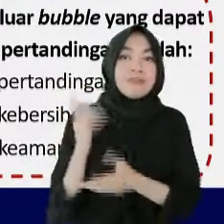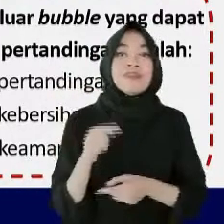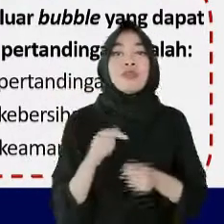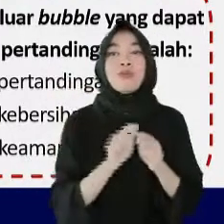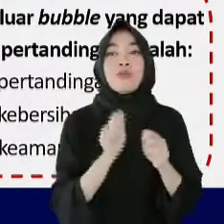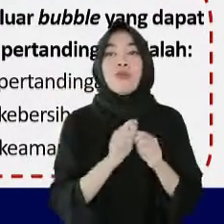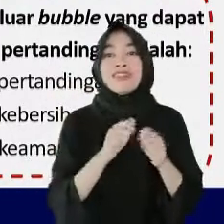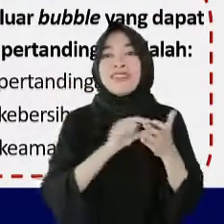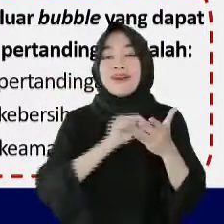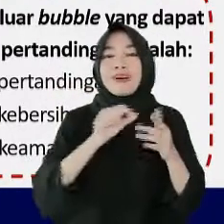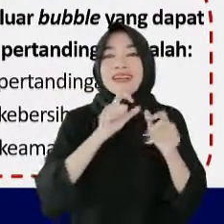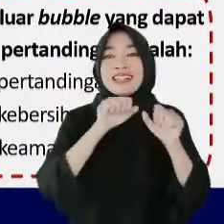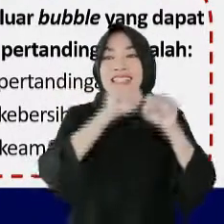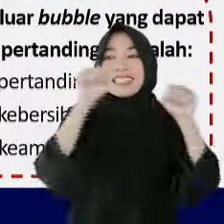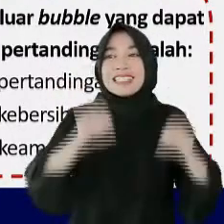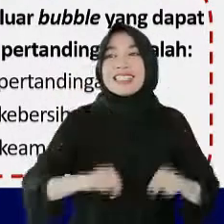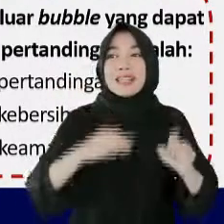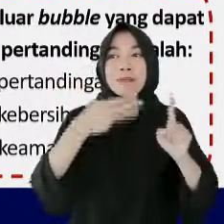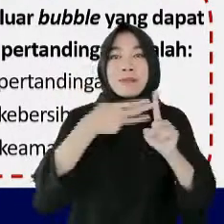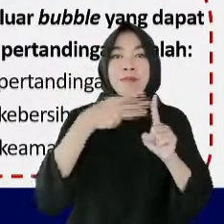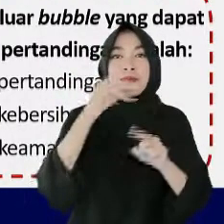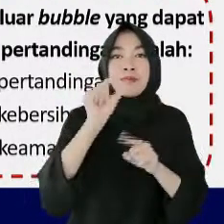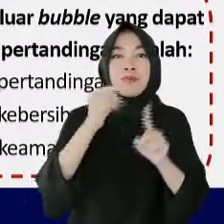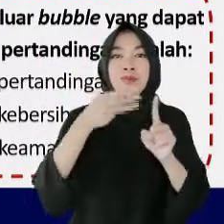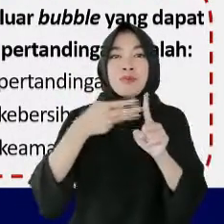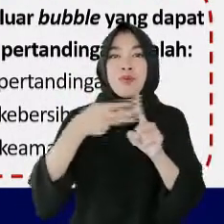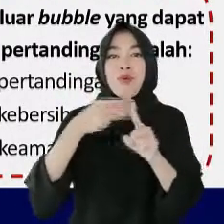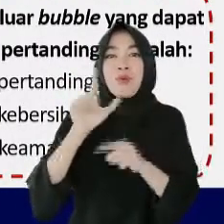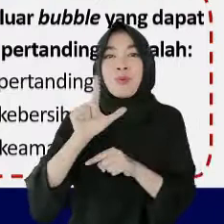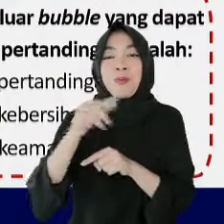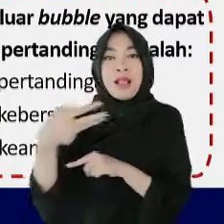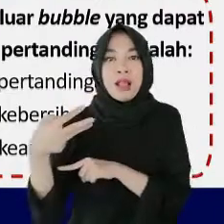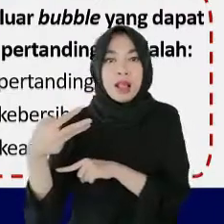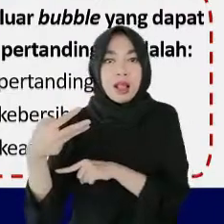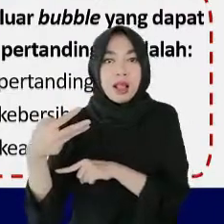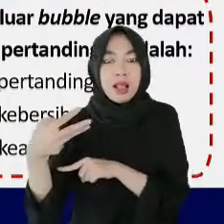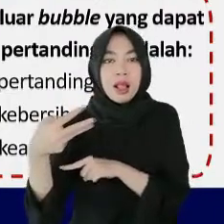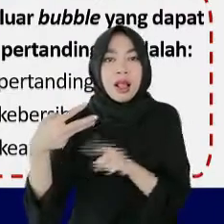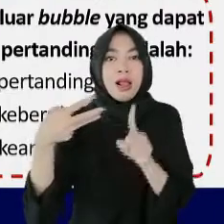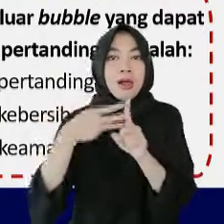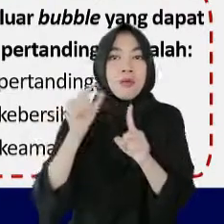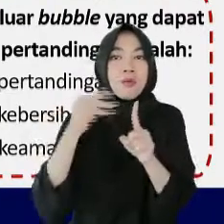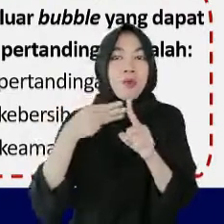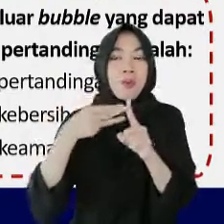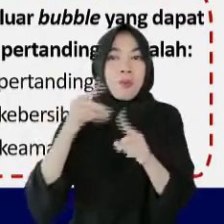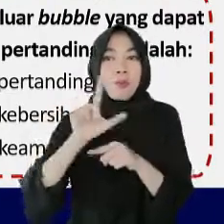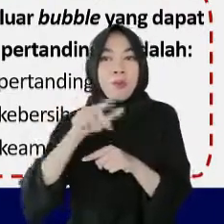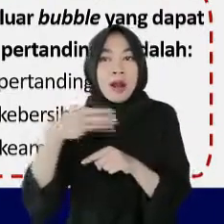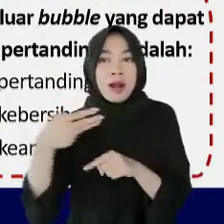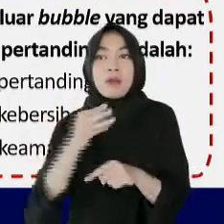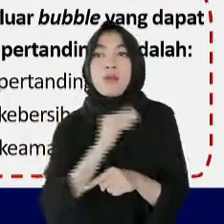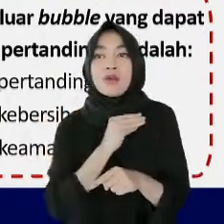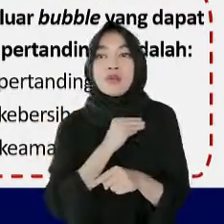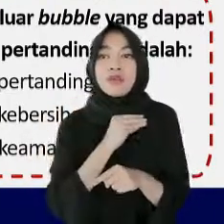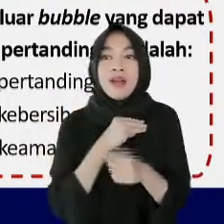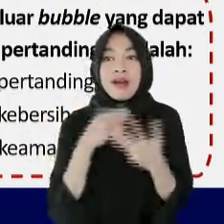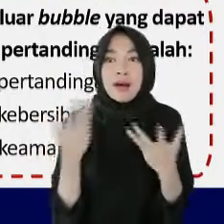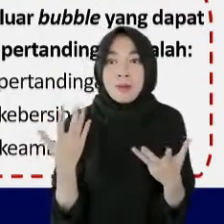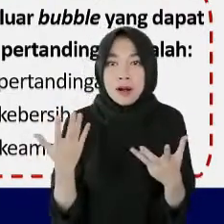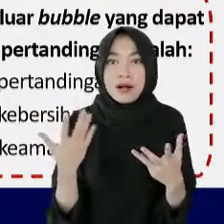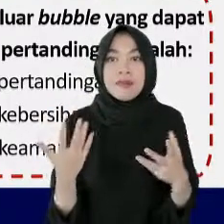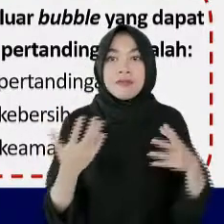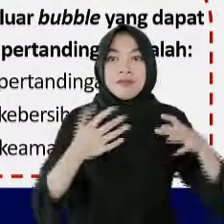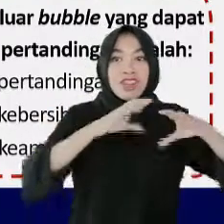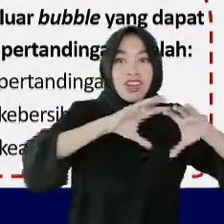sistem Babel jadi sistem Babel ini setiap peserta baik atlet tim official panitia dan lainnya